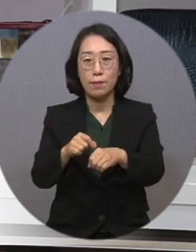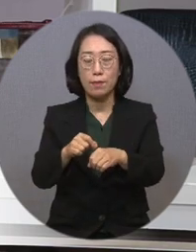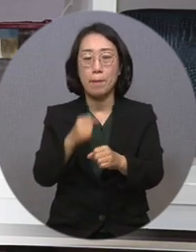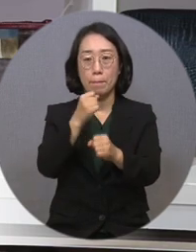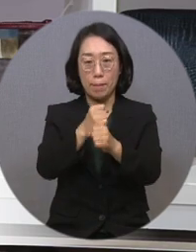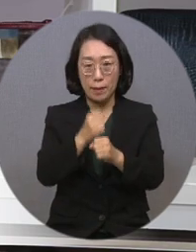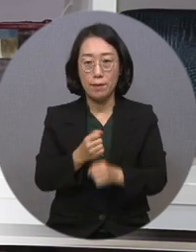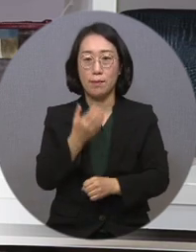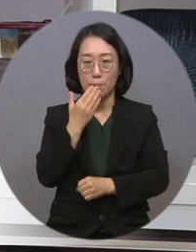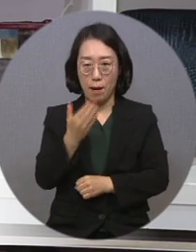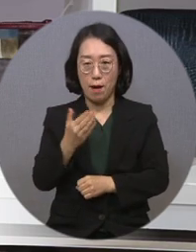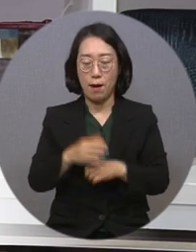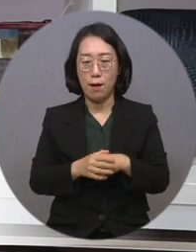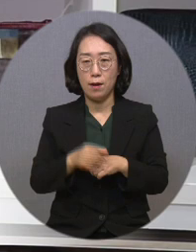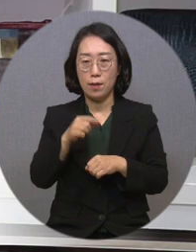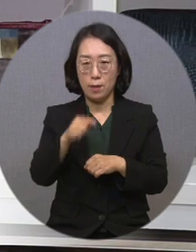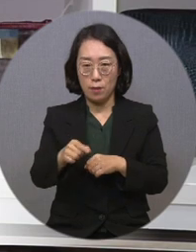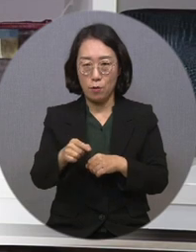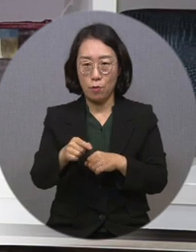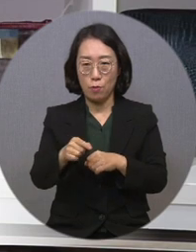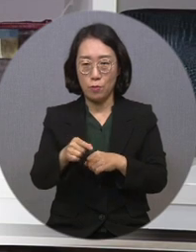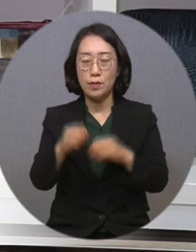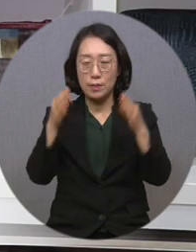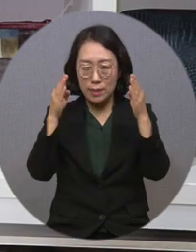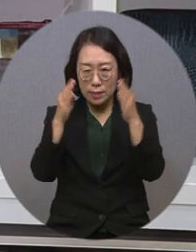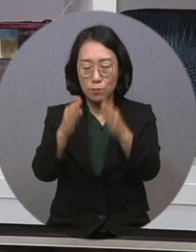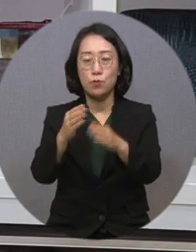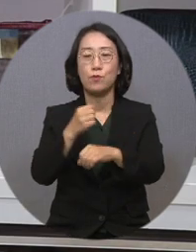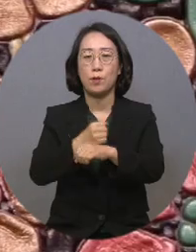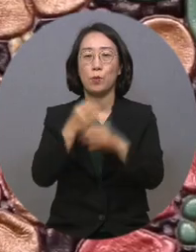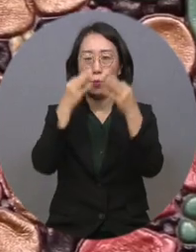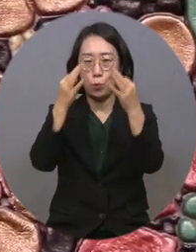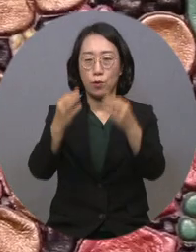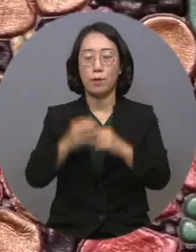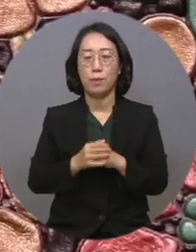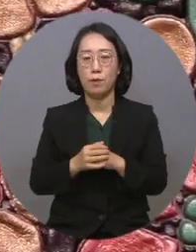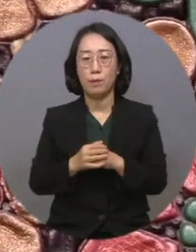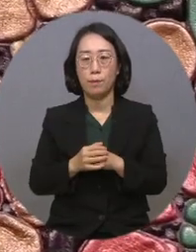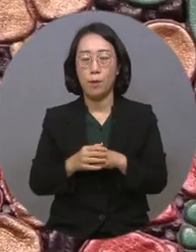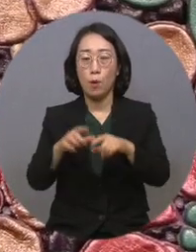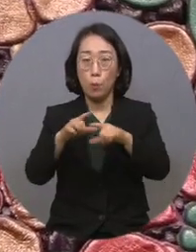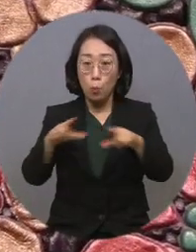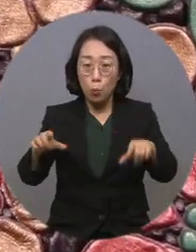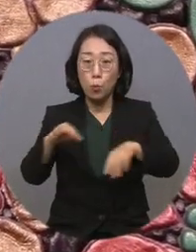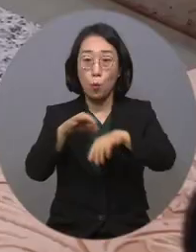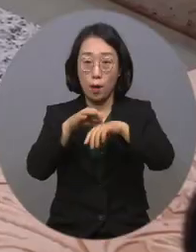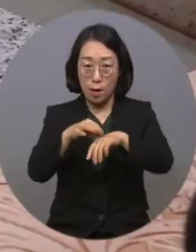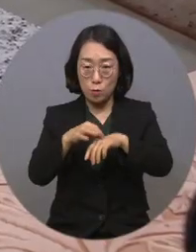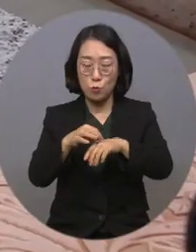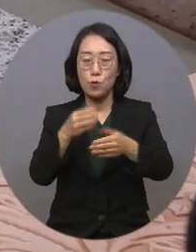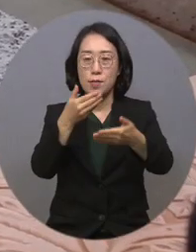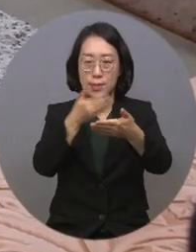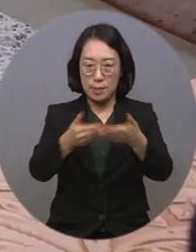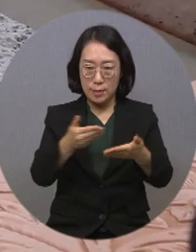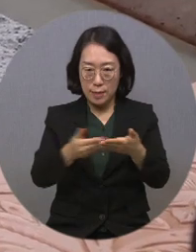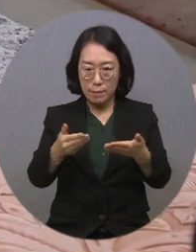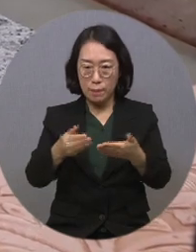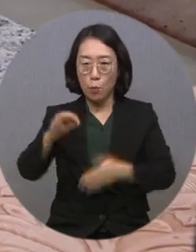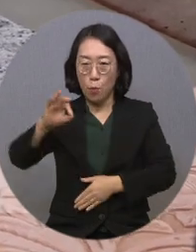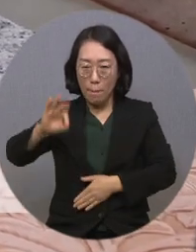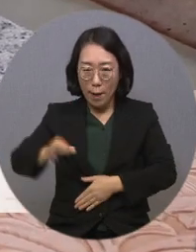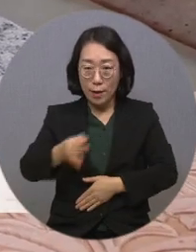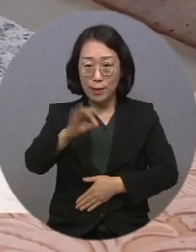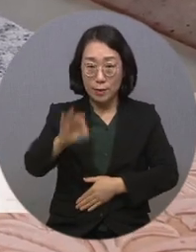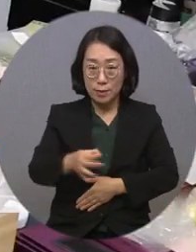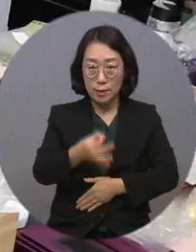수도 있거든요. 그러니까 그런 부분에 좀 많이 치중을 해보려고 노력을 하고 있습니다. 평범했던 가죽이 그림과 바느질 등 여러